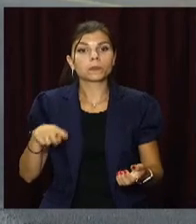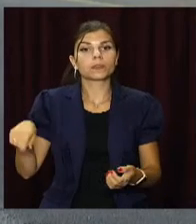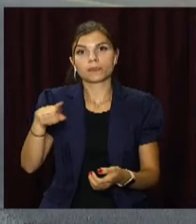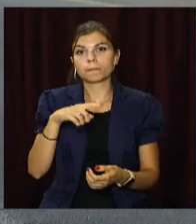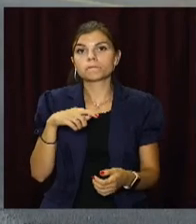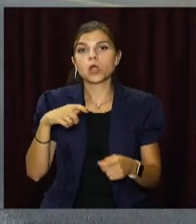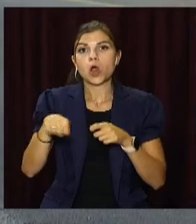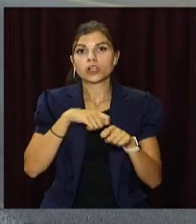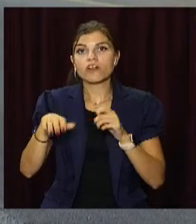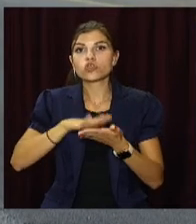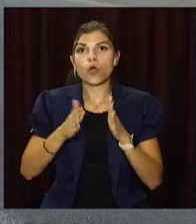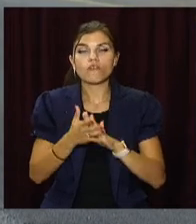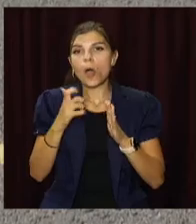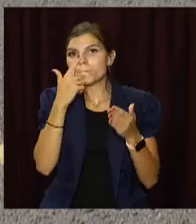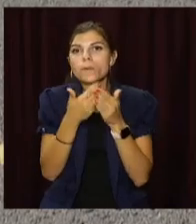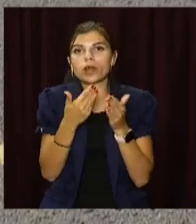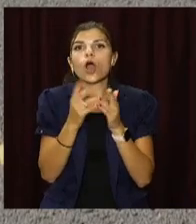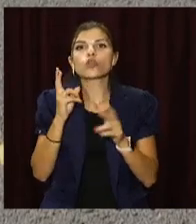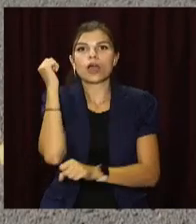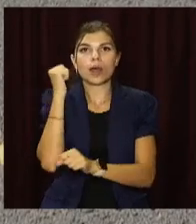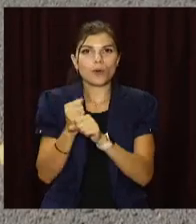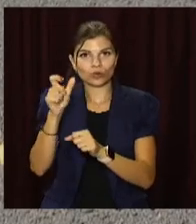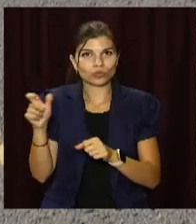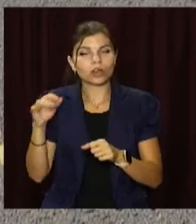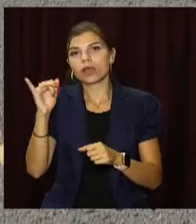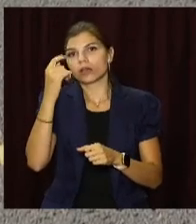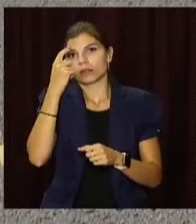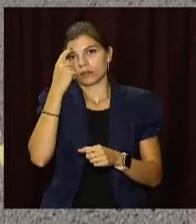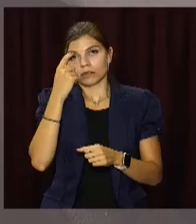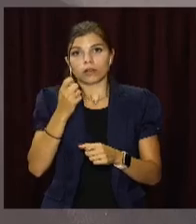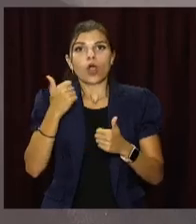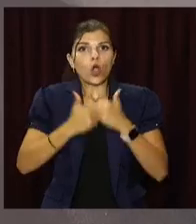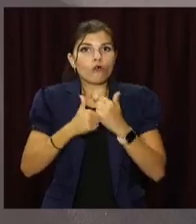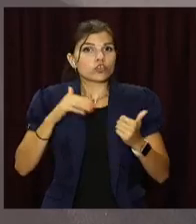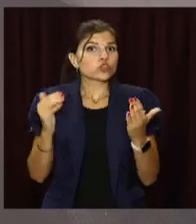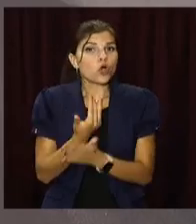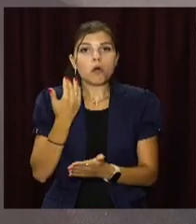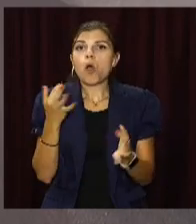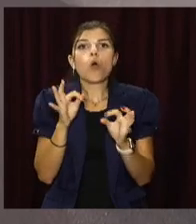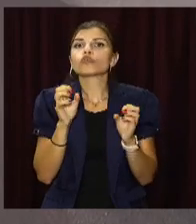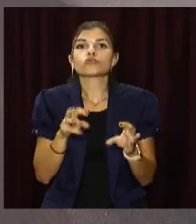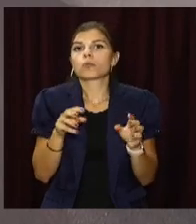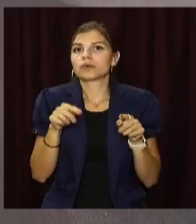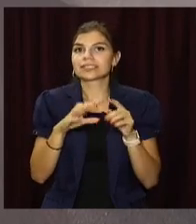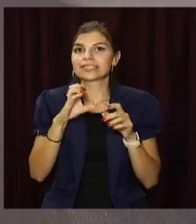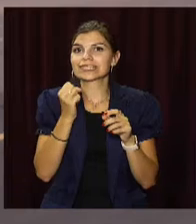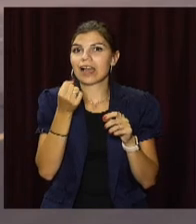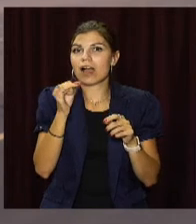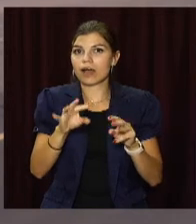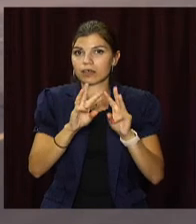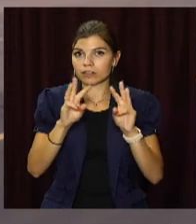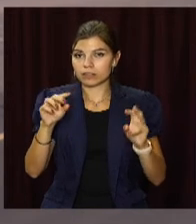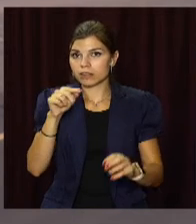проєктів розірвало договір з попереднім підрядником і оголосило новий конкурс. Про що свідчать дані на сайті